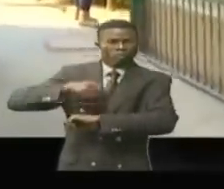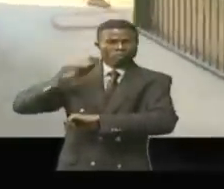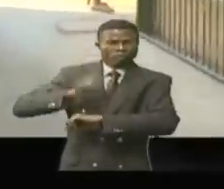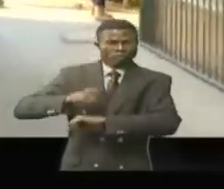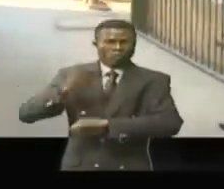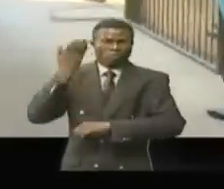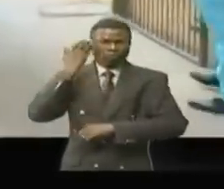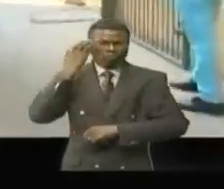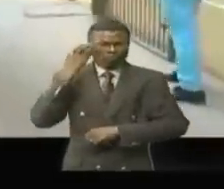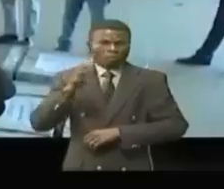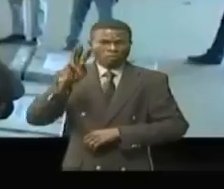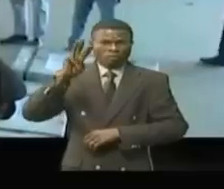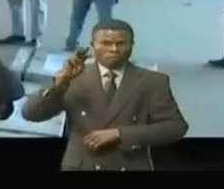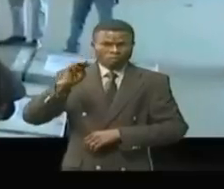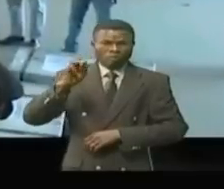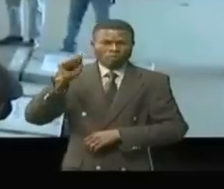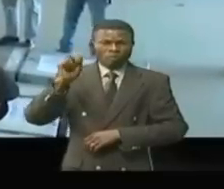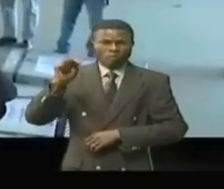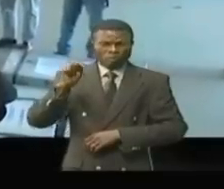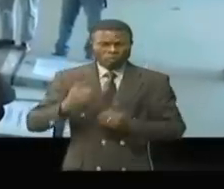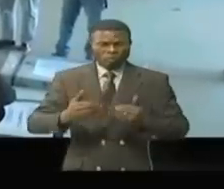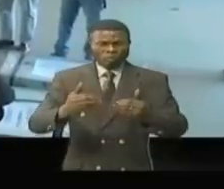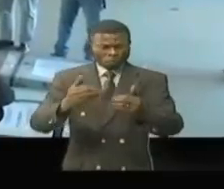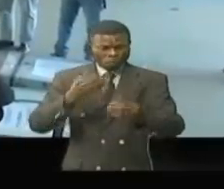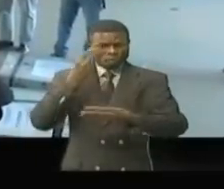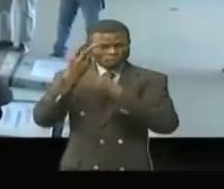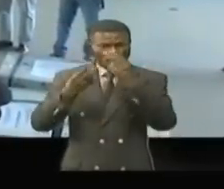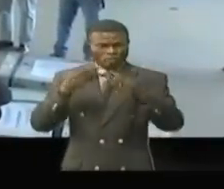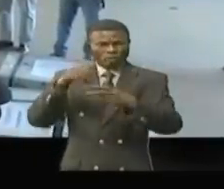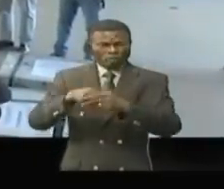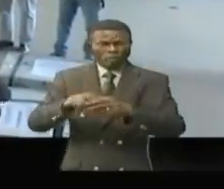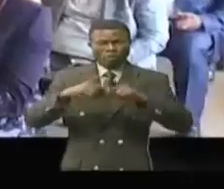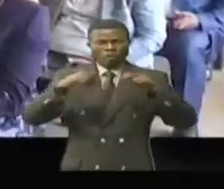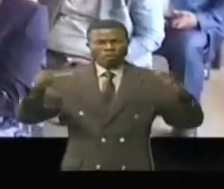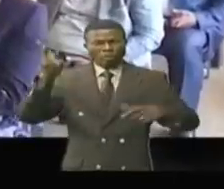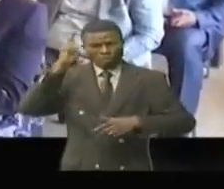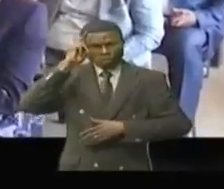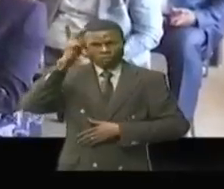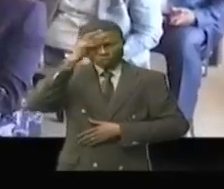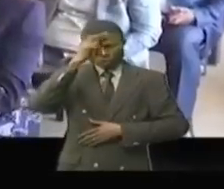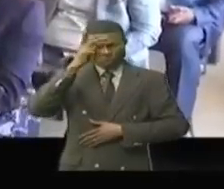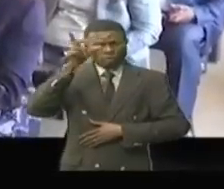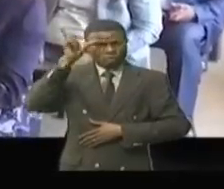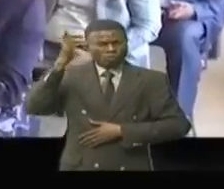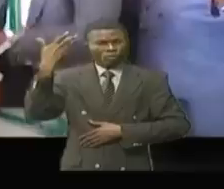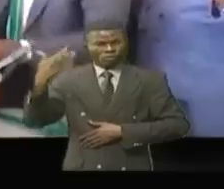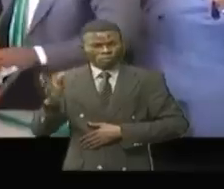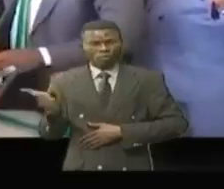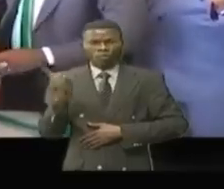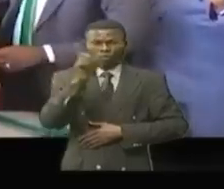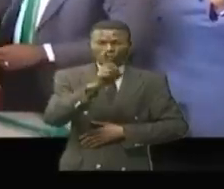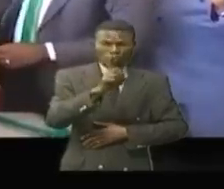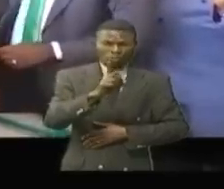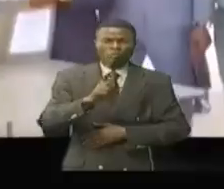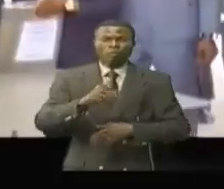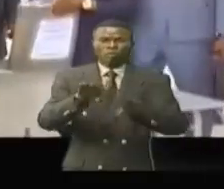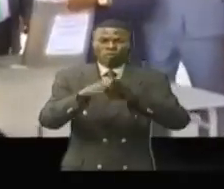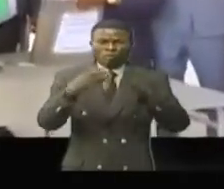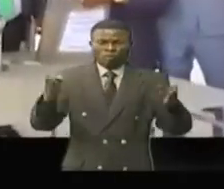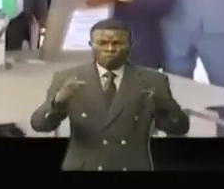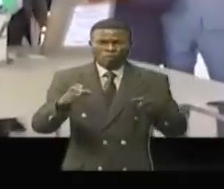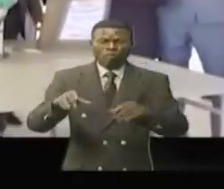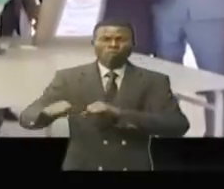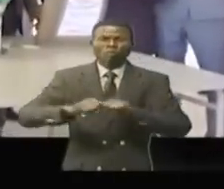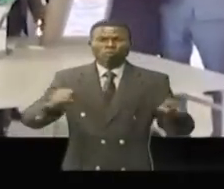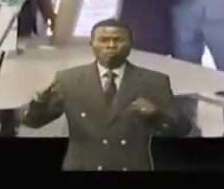Dieudonné Kamuleta, poursuit son séjour de travail dans le Grand Katanga, après Lubumbashi, où il a donné le coup d'envoi du concours